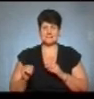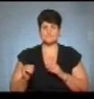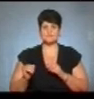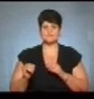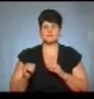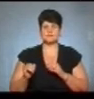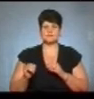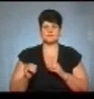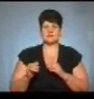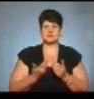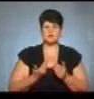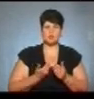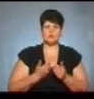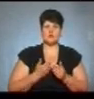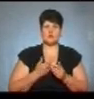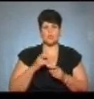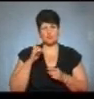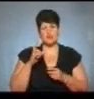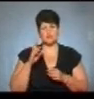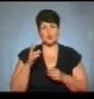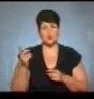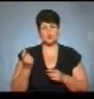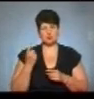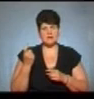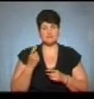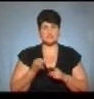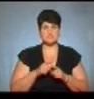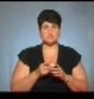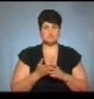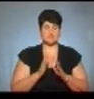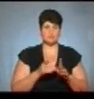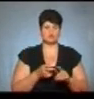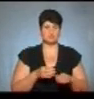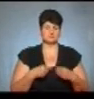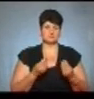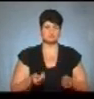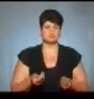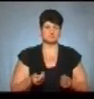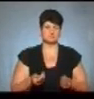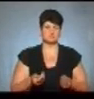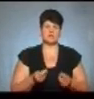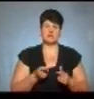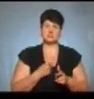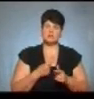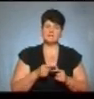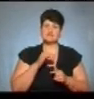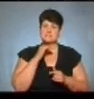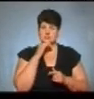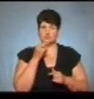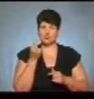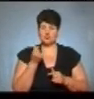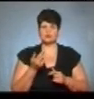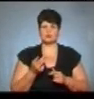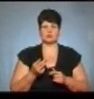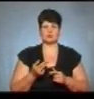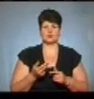чи по характеристиці житлово-комунального господарства ця субсидія належатиметься. Чи вистачало коштів з готівкової